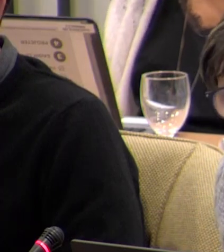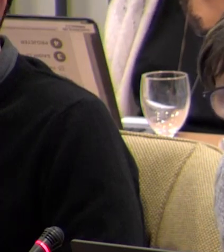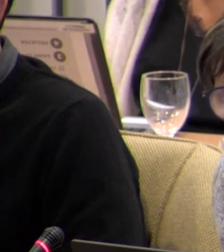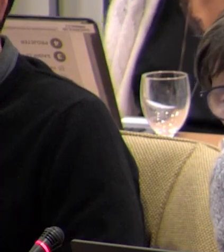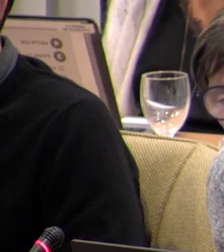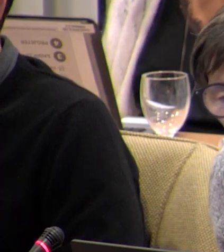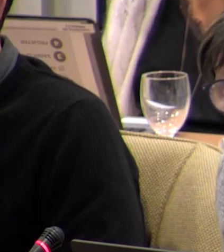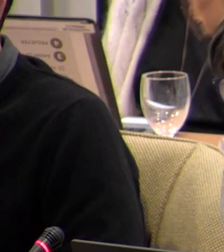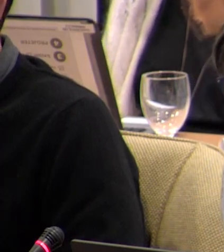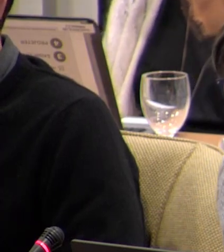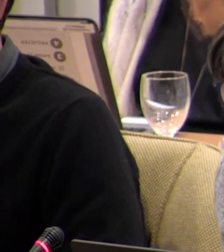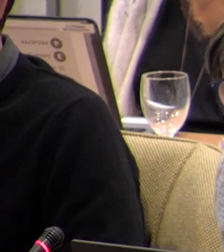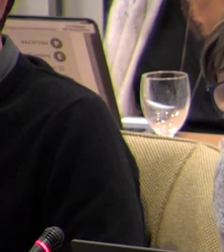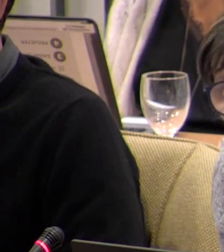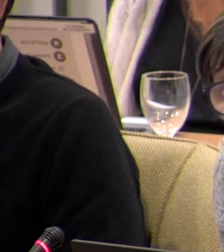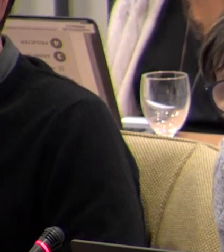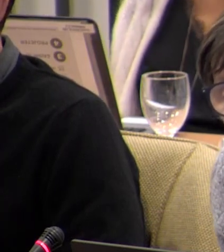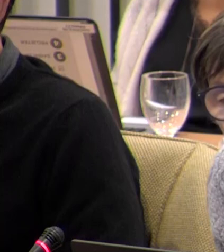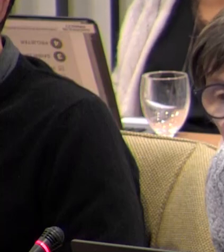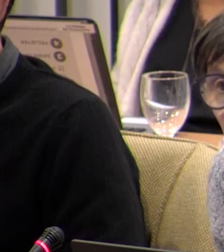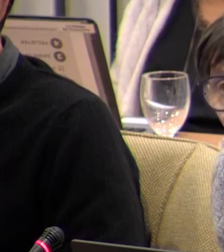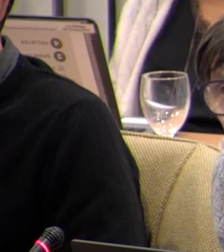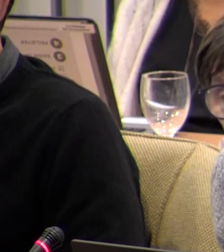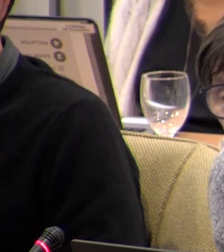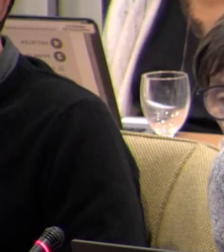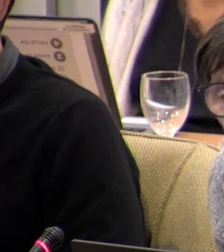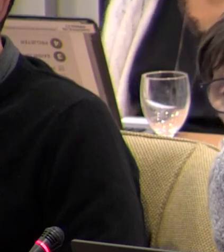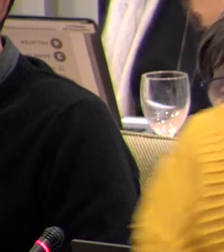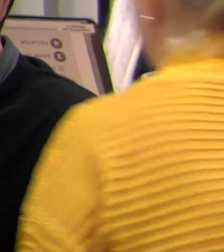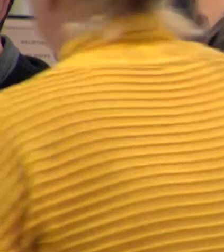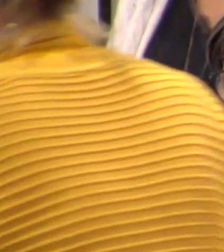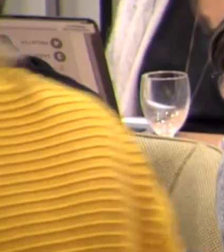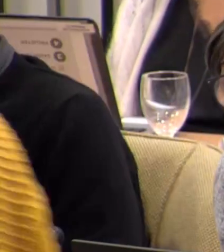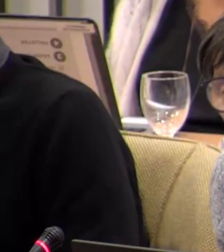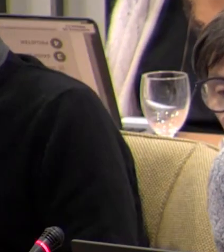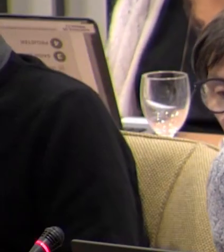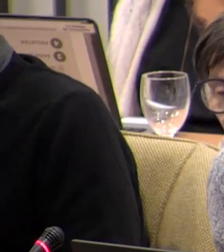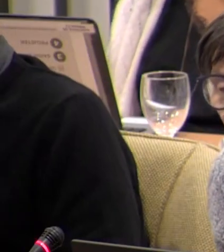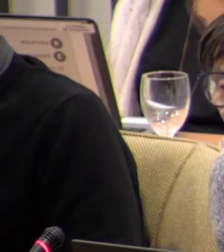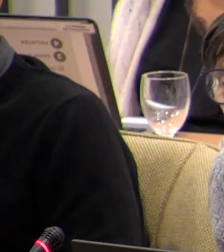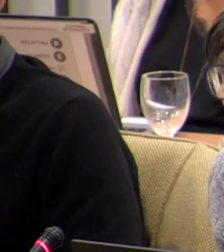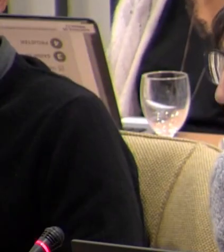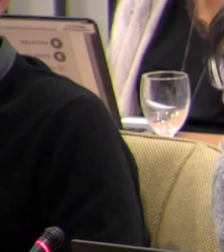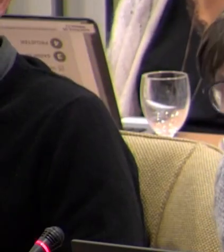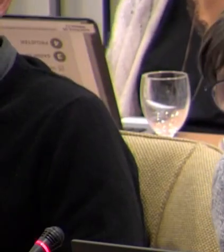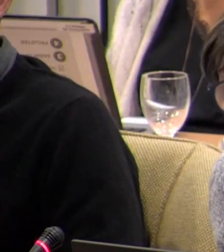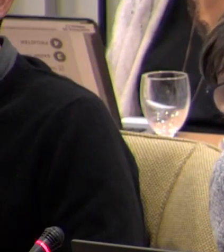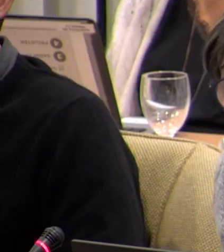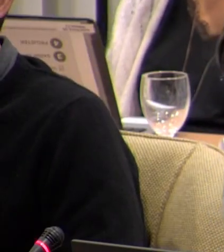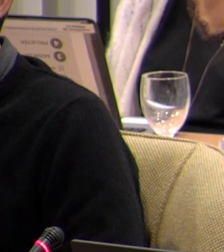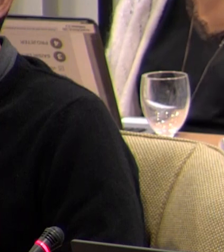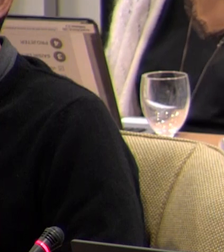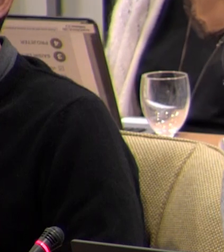véhicules en fait si on les revend ça veut dire que ils vont continuer à paul à polluer mais pas chez